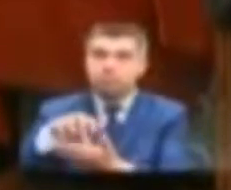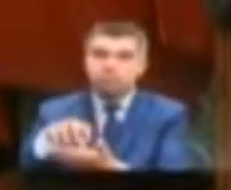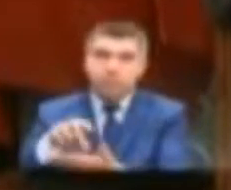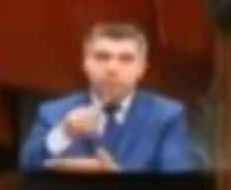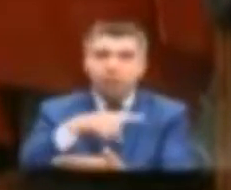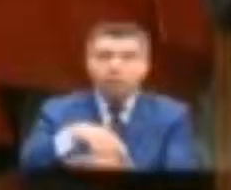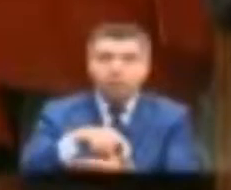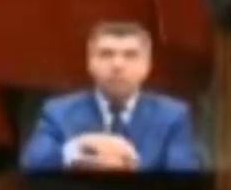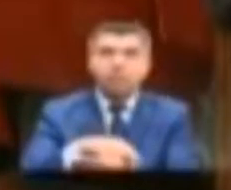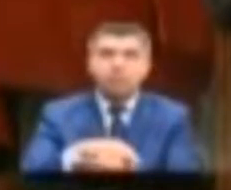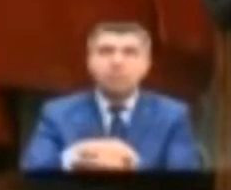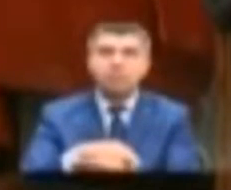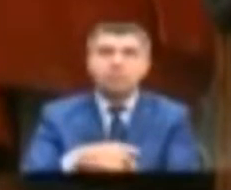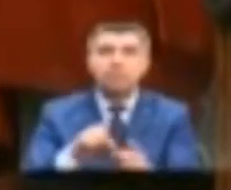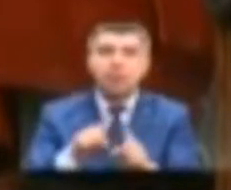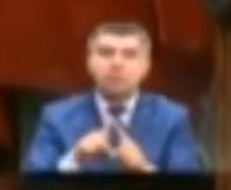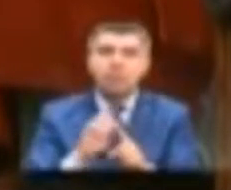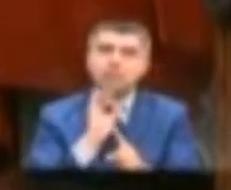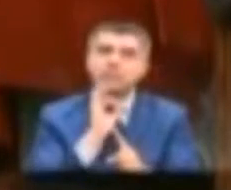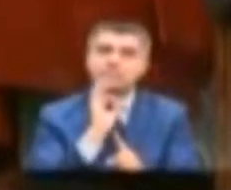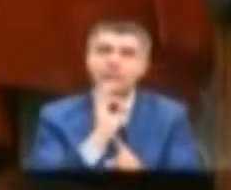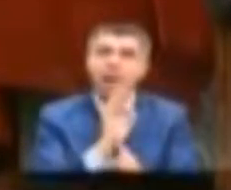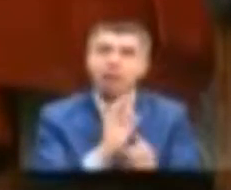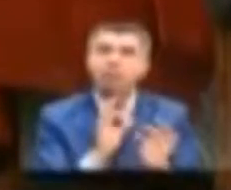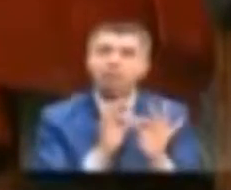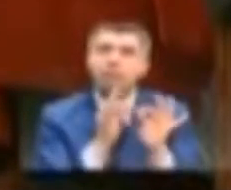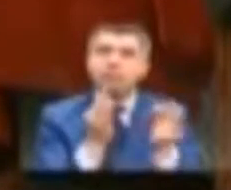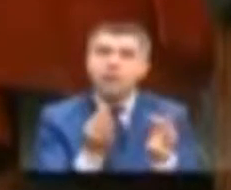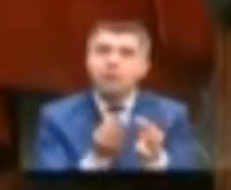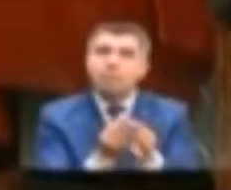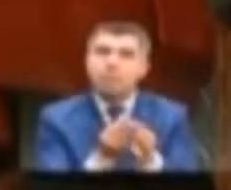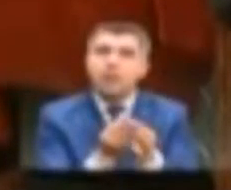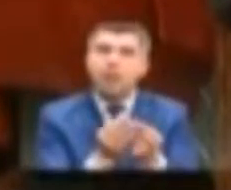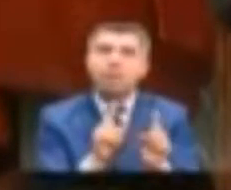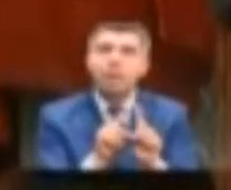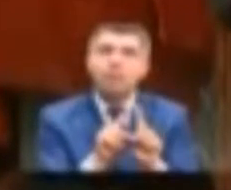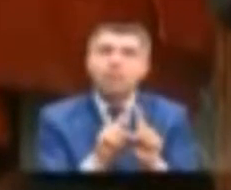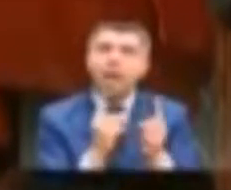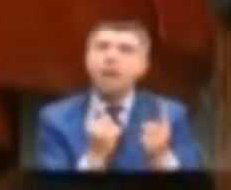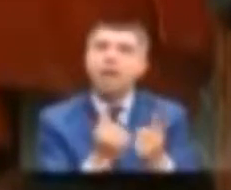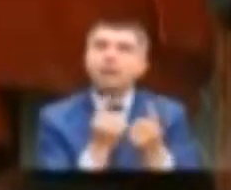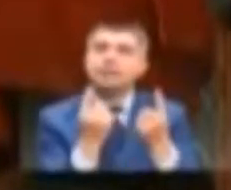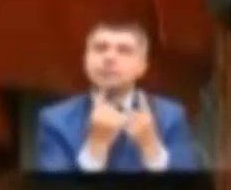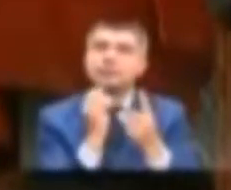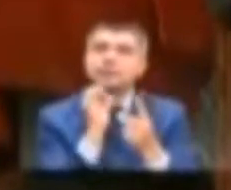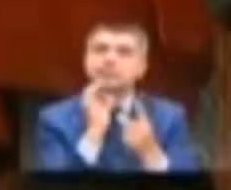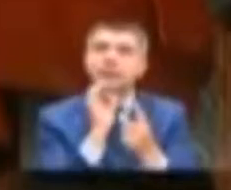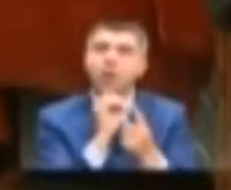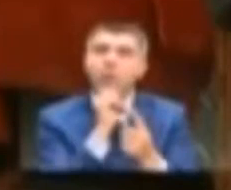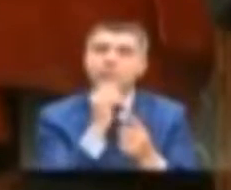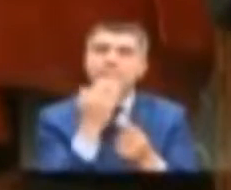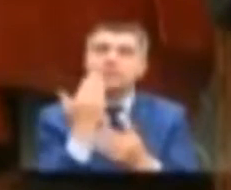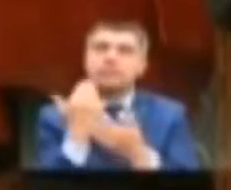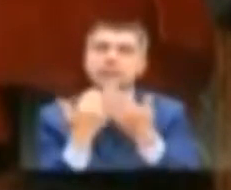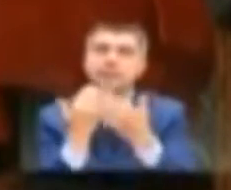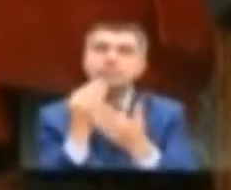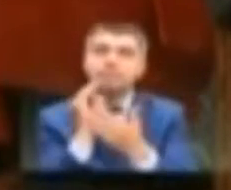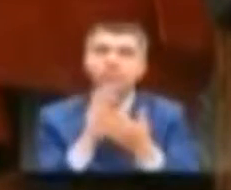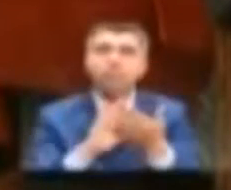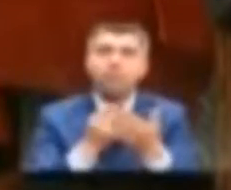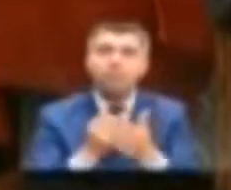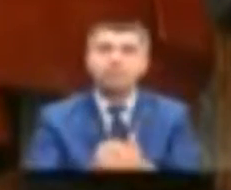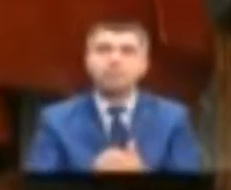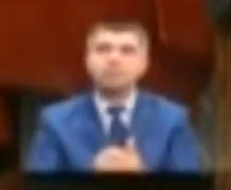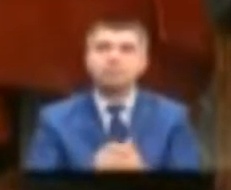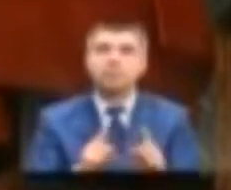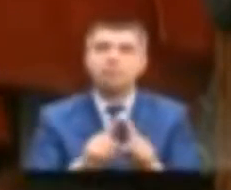خدينا باعتبار العادات ديال العائله المغربيه والتقاليد. اذا تم حلينا